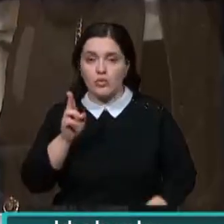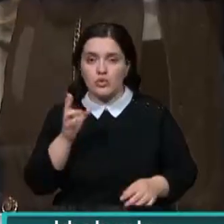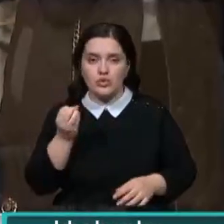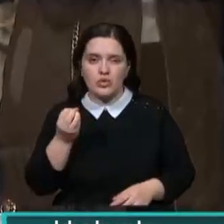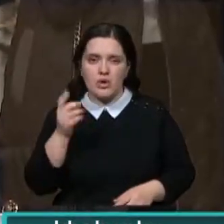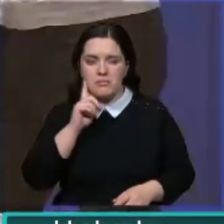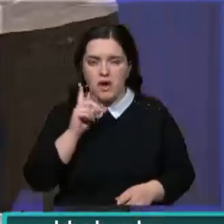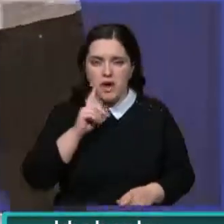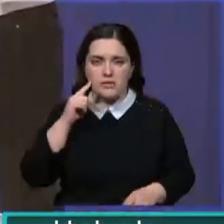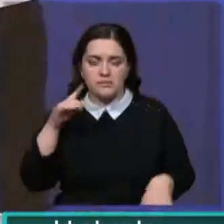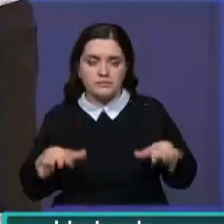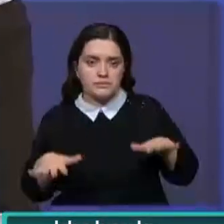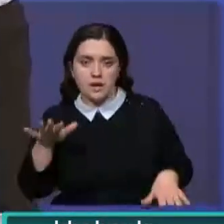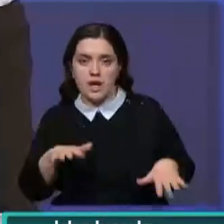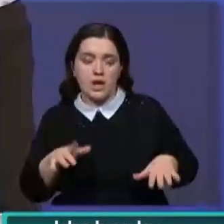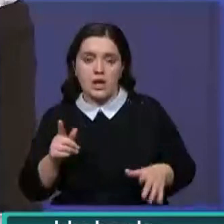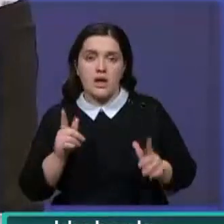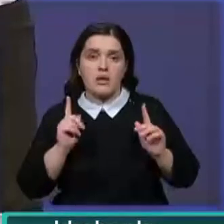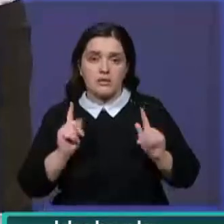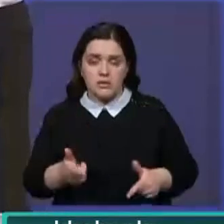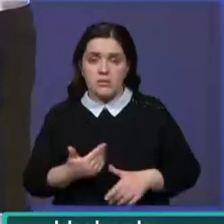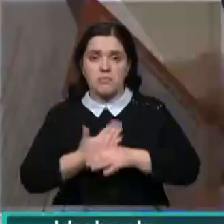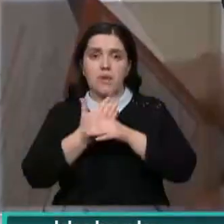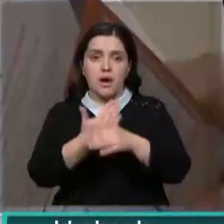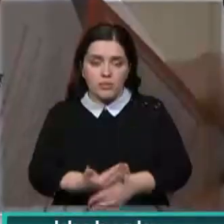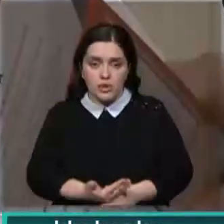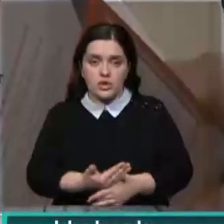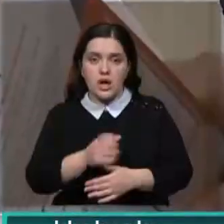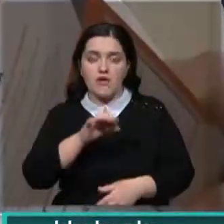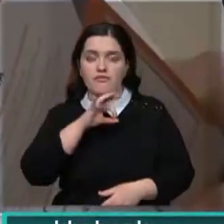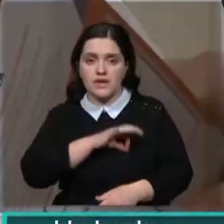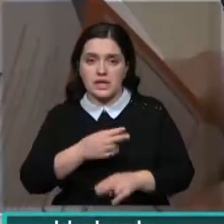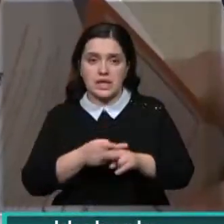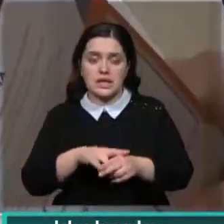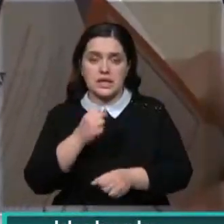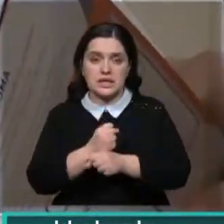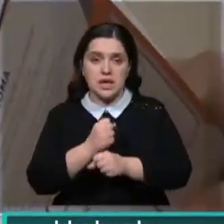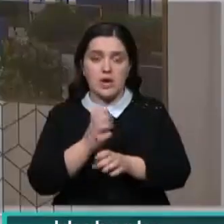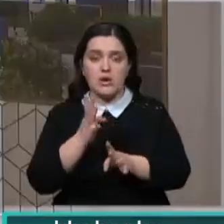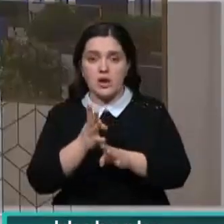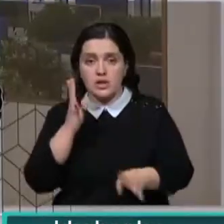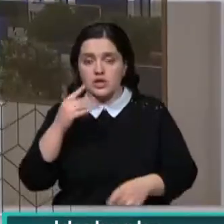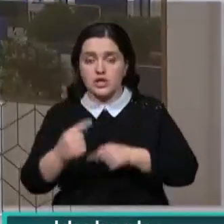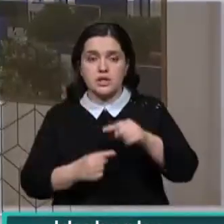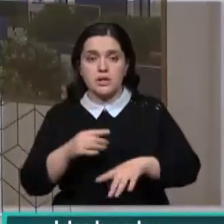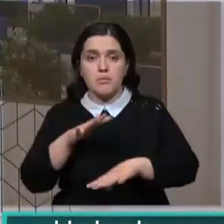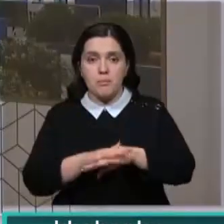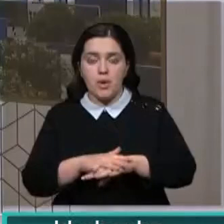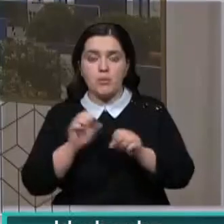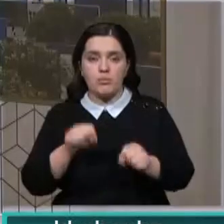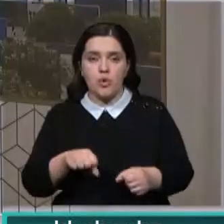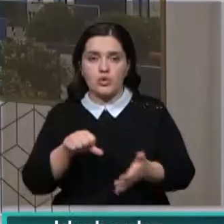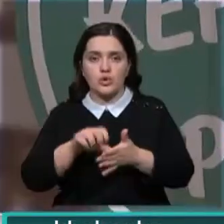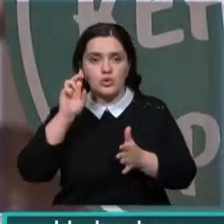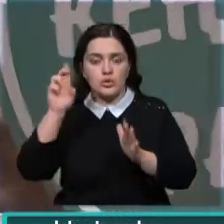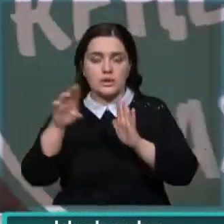решил жилищный вопрос, специалисты банка готовы помочь определиться, как выгодно это сделать. Очередники через банк также могут принять участие в